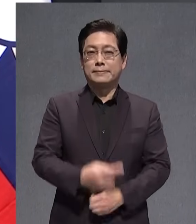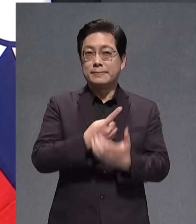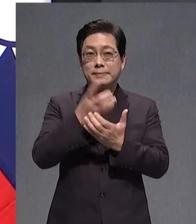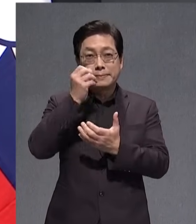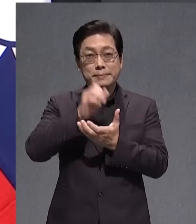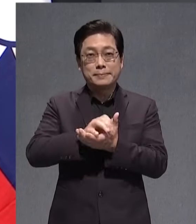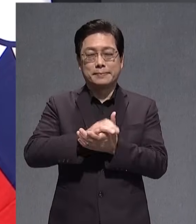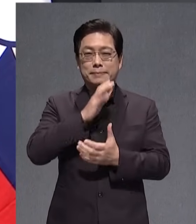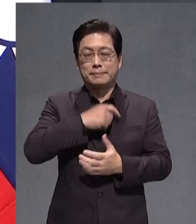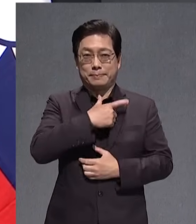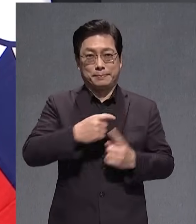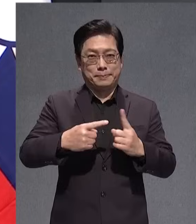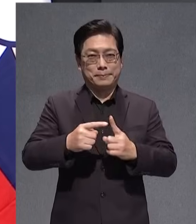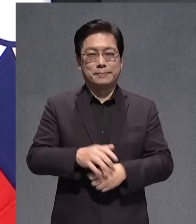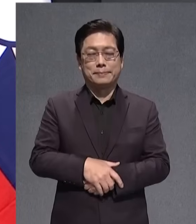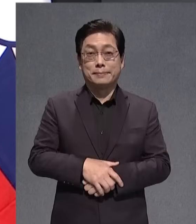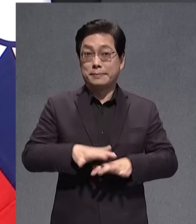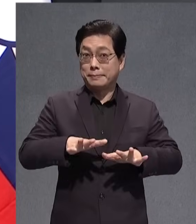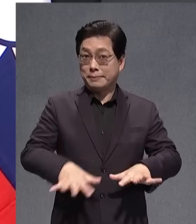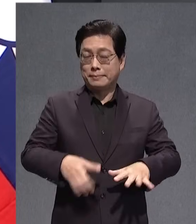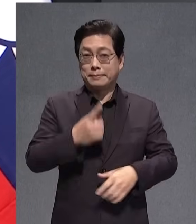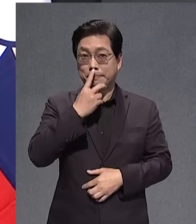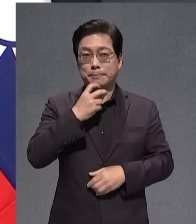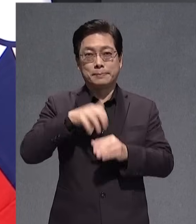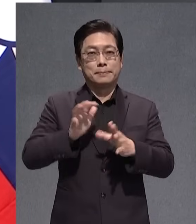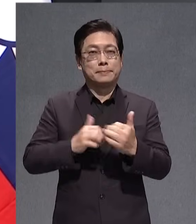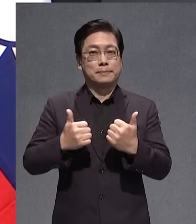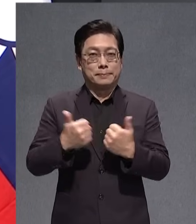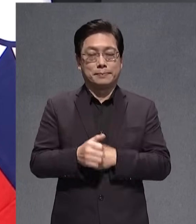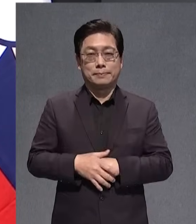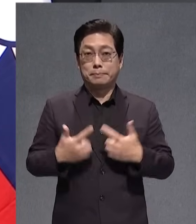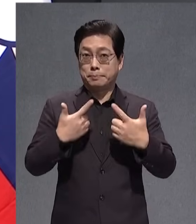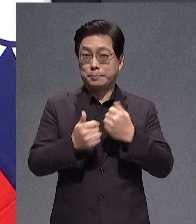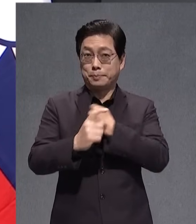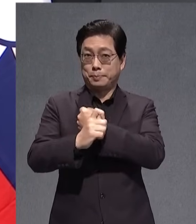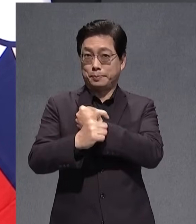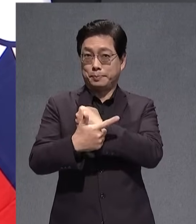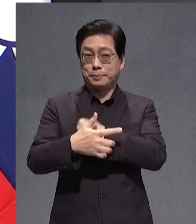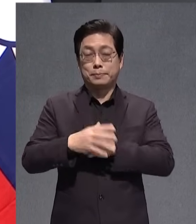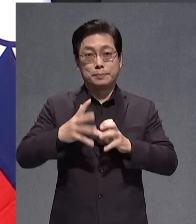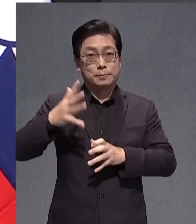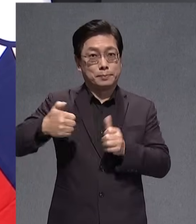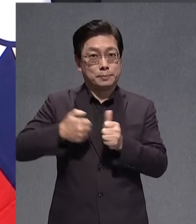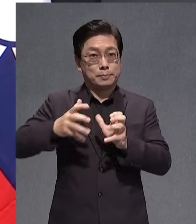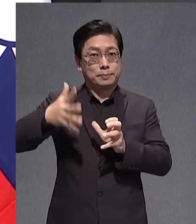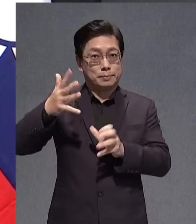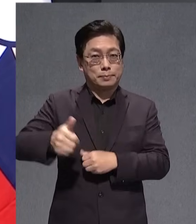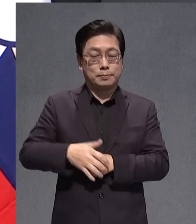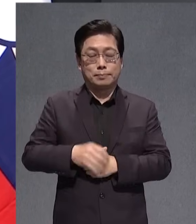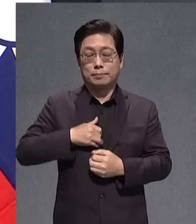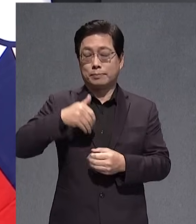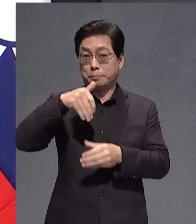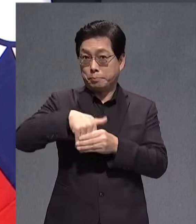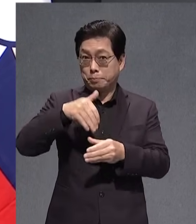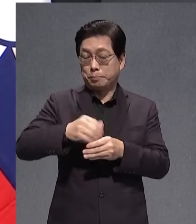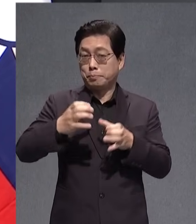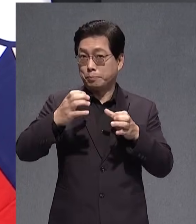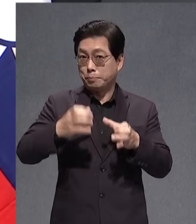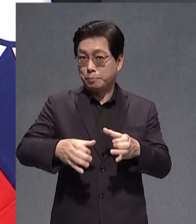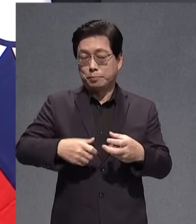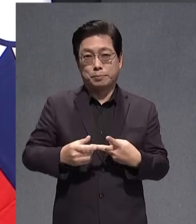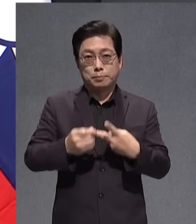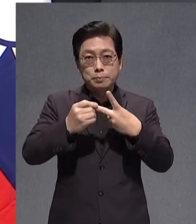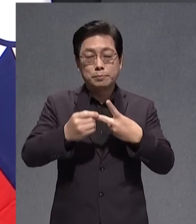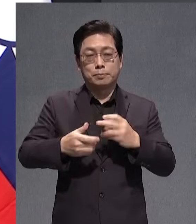各位观众，各位候选人，今天是中央选举委员会为第十六任总统、副总统选举所举办的第二